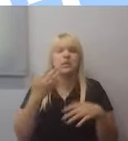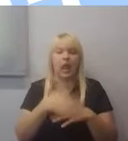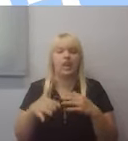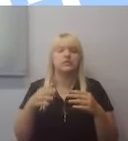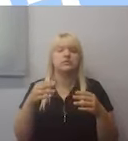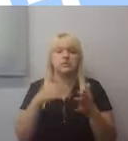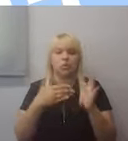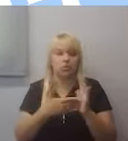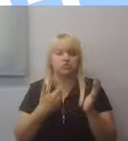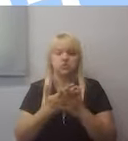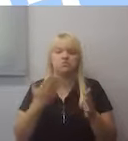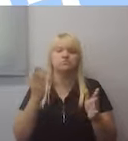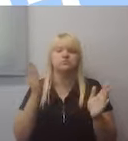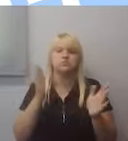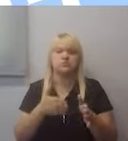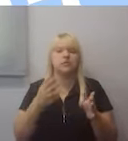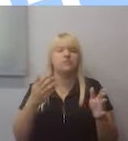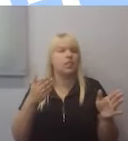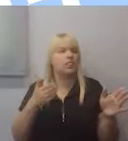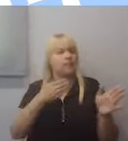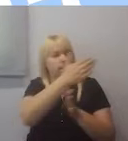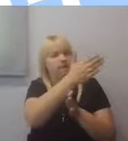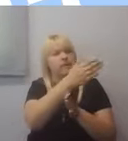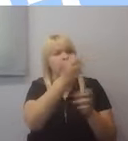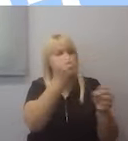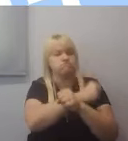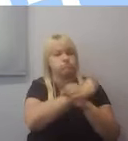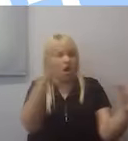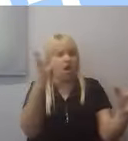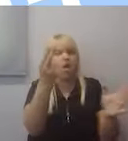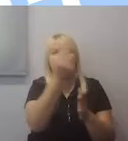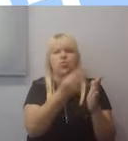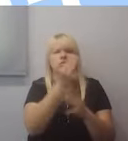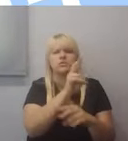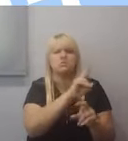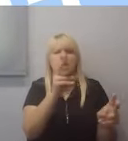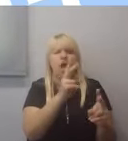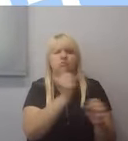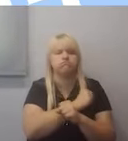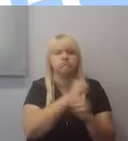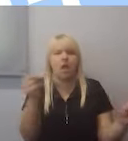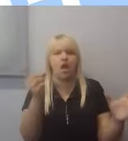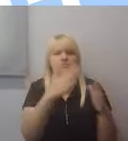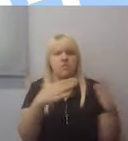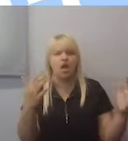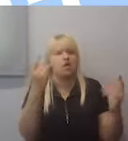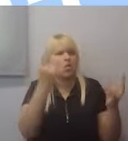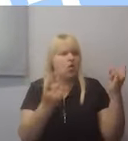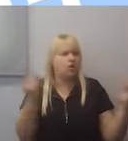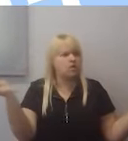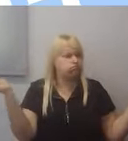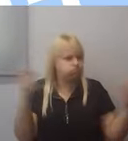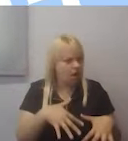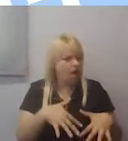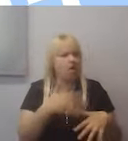diagonāle tikko kā notika sprādziens uzzīmēt ainu kā tas izskatīsies ēkām birs logi ārā jūs tagad ejat gar ēkas sienu